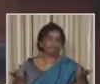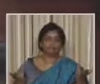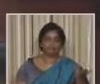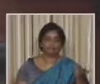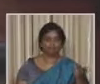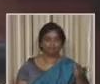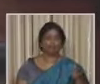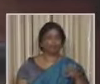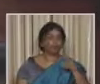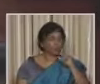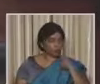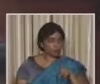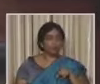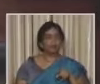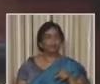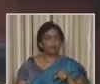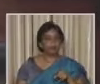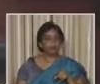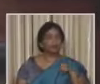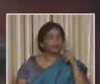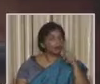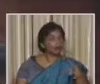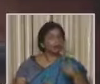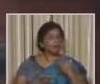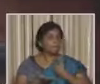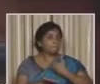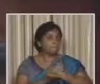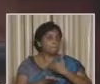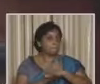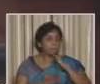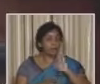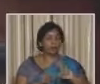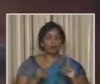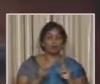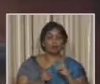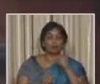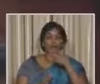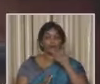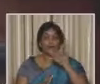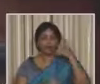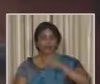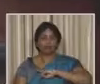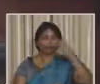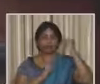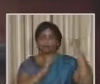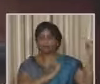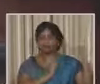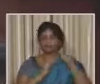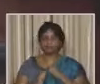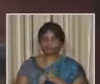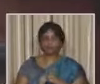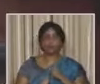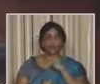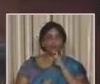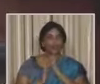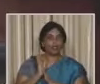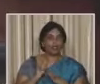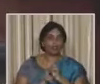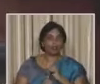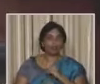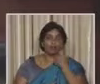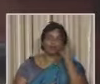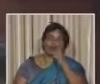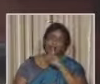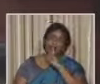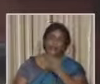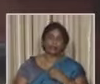அதை போலவே அவருக்கு தடையாக இருக்கிறது இரட்டை பிரஜா உரிமை. நான் நீதியமைச்சரிடம் கேட்கிறேன், அவர் இரட்டை பிரஜையை